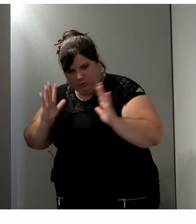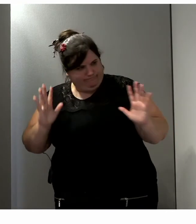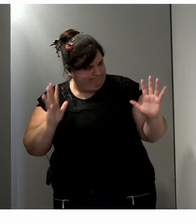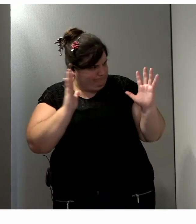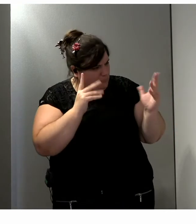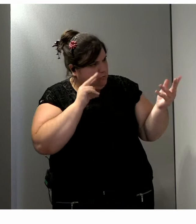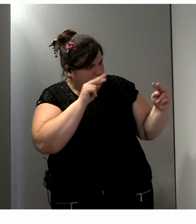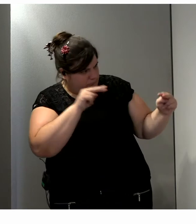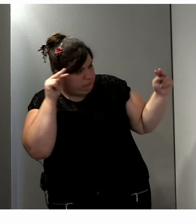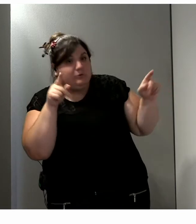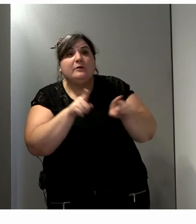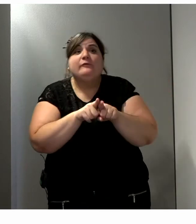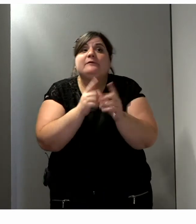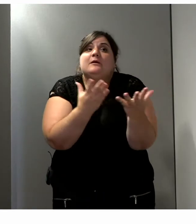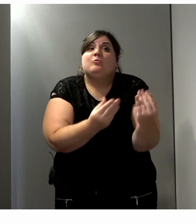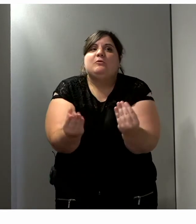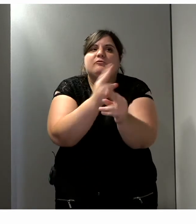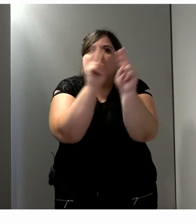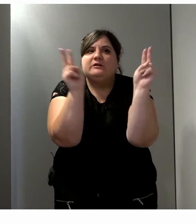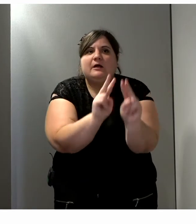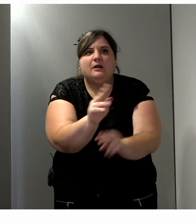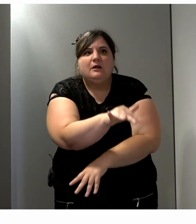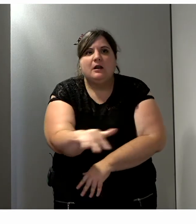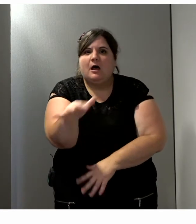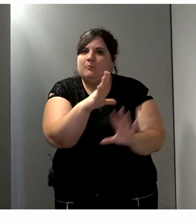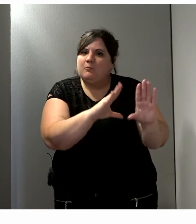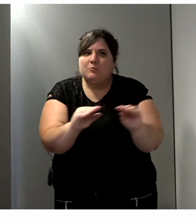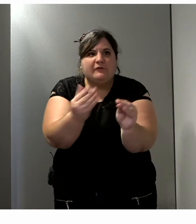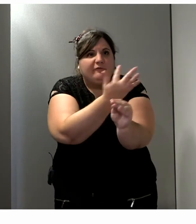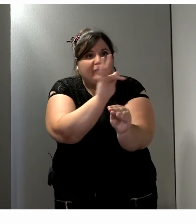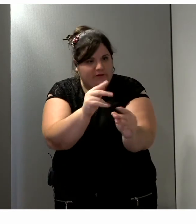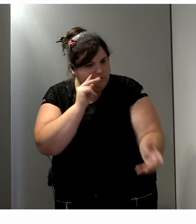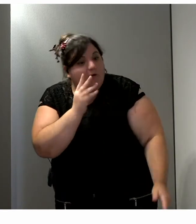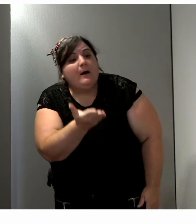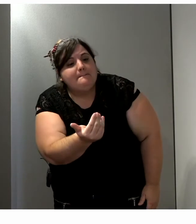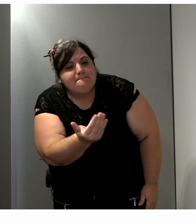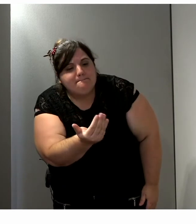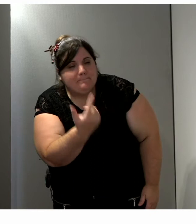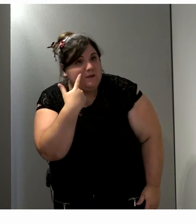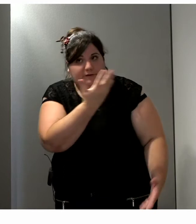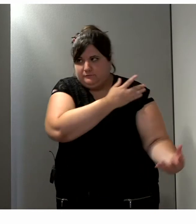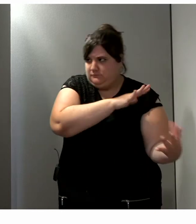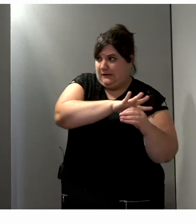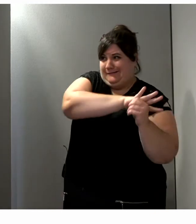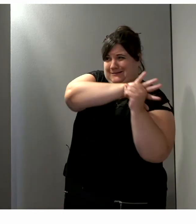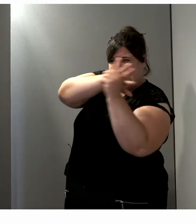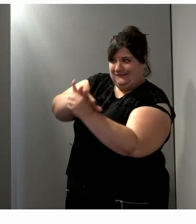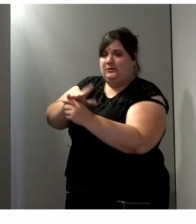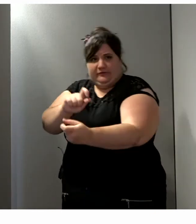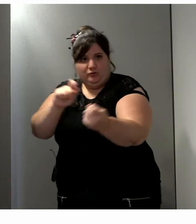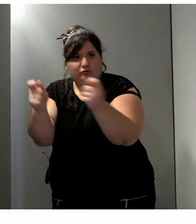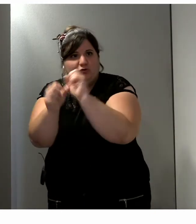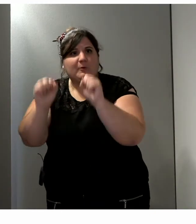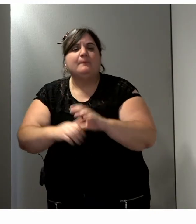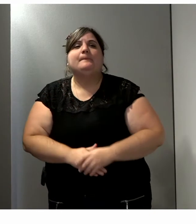Français à témoin aussi. Il faut que l'opinion publique, aussi par son action, fasse pression sur ces acteurs. Donc c'est moins de